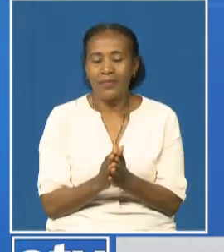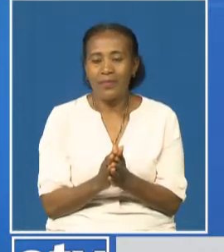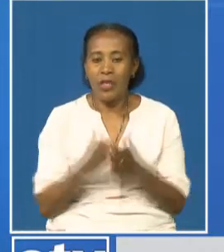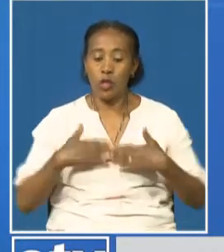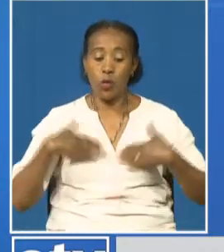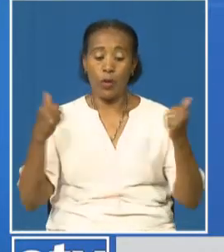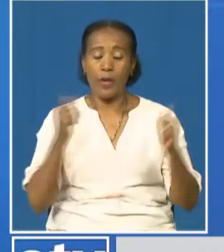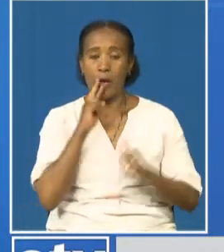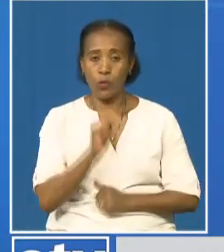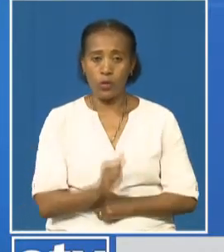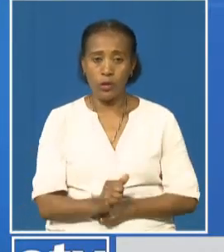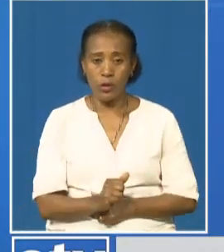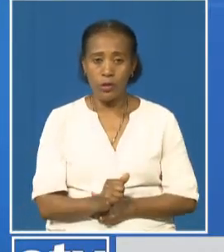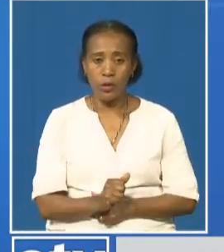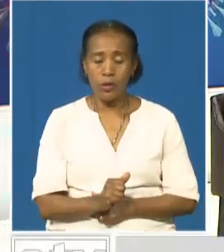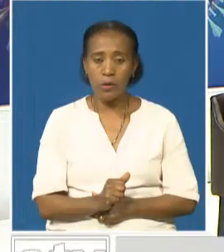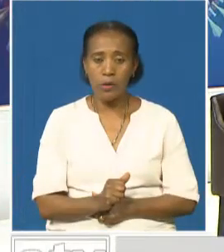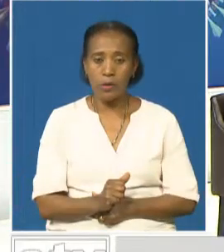የወጣቶች